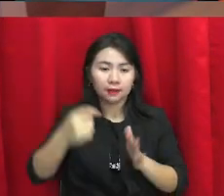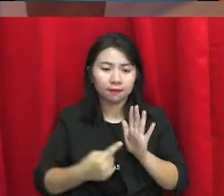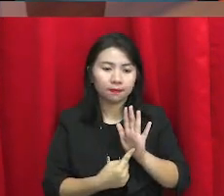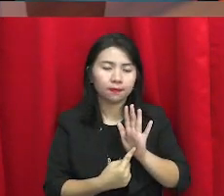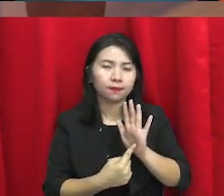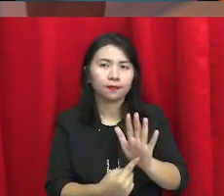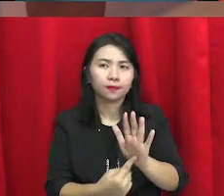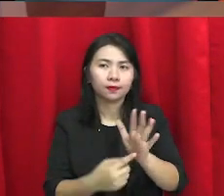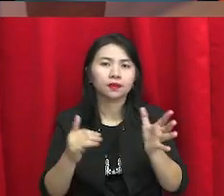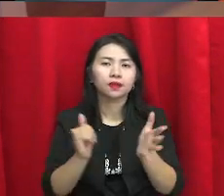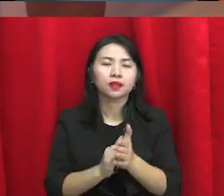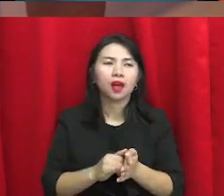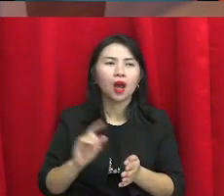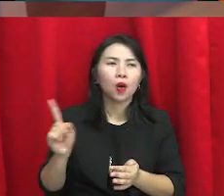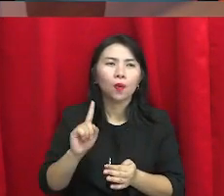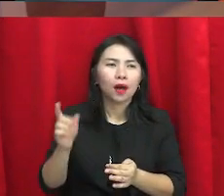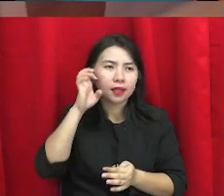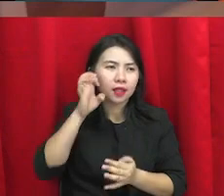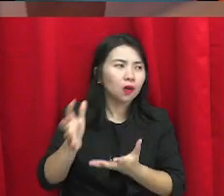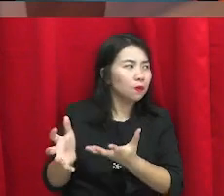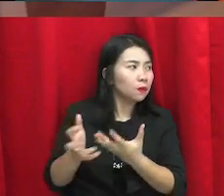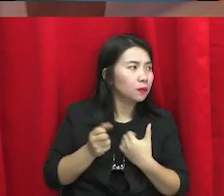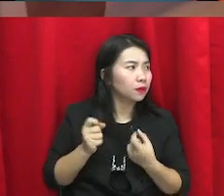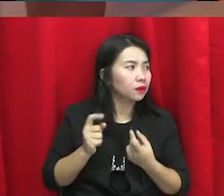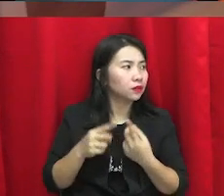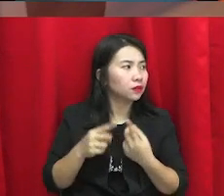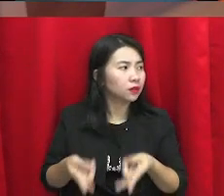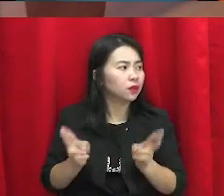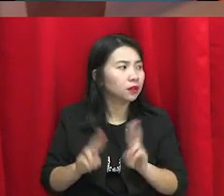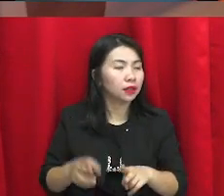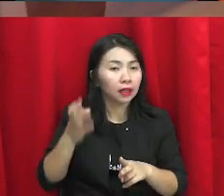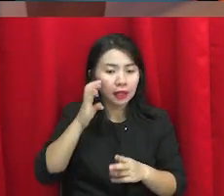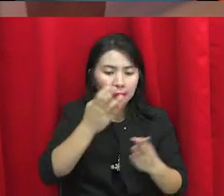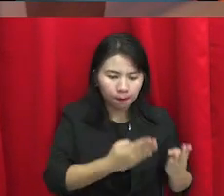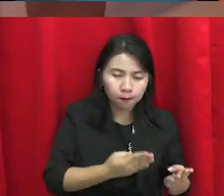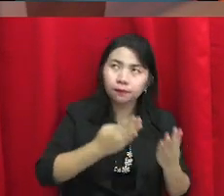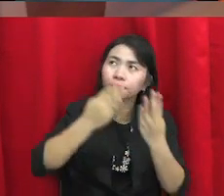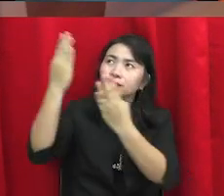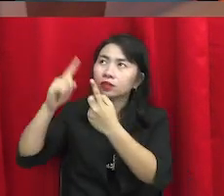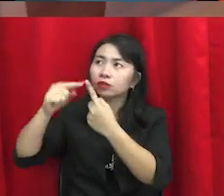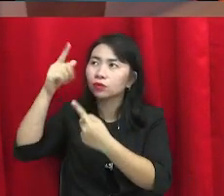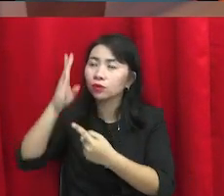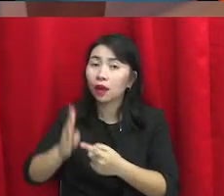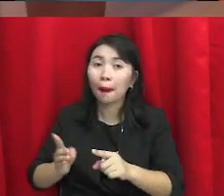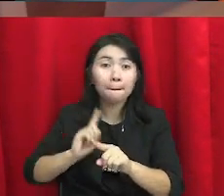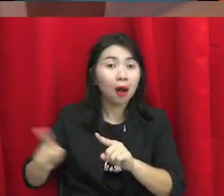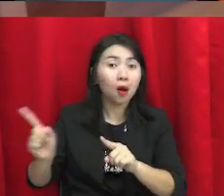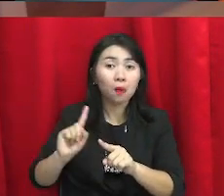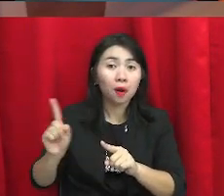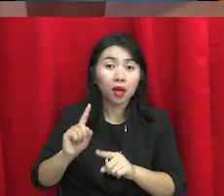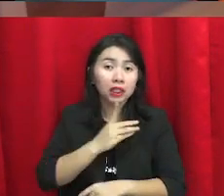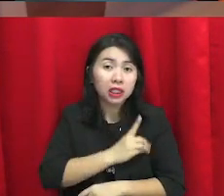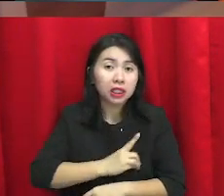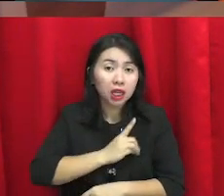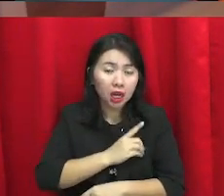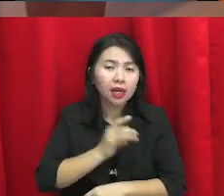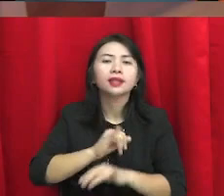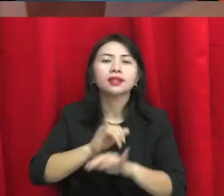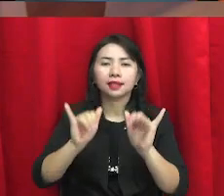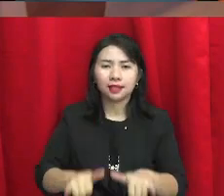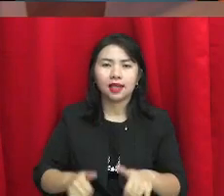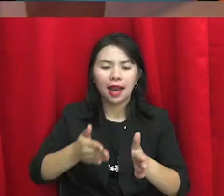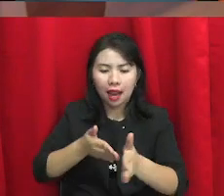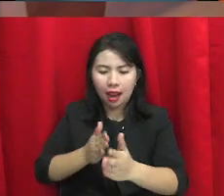na yung kanyang ninais mangyari ay inilapit niya sa Diyos, pero yung ninanais niya ay ayon pa rin sa kalooban ng